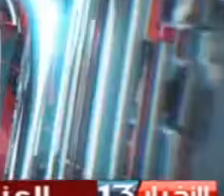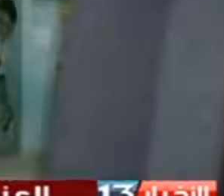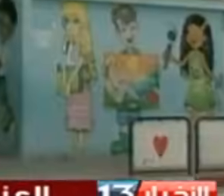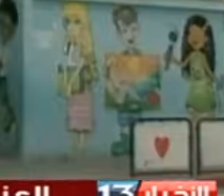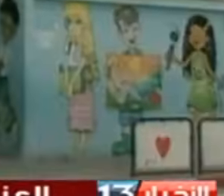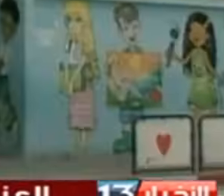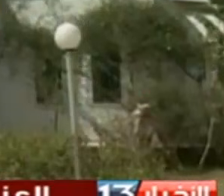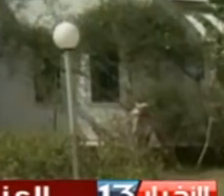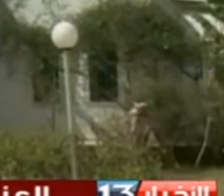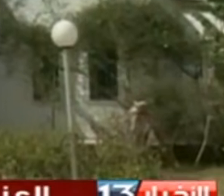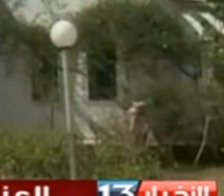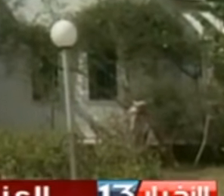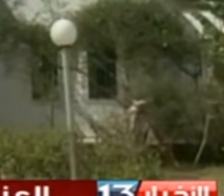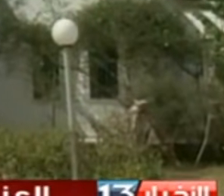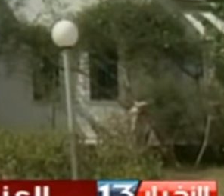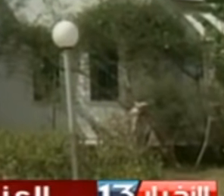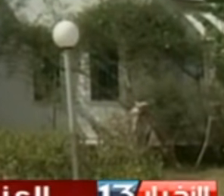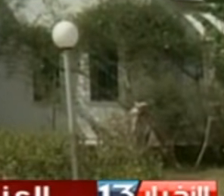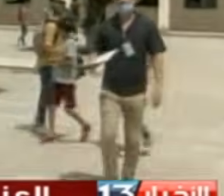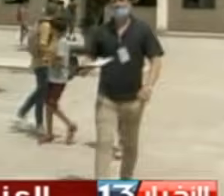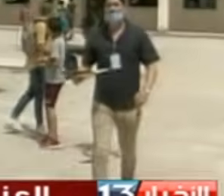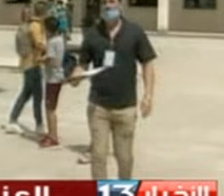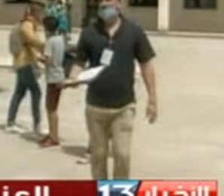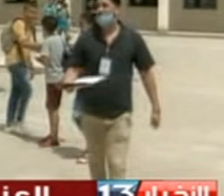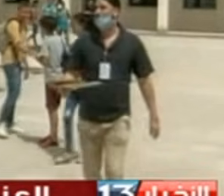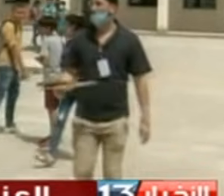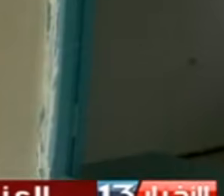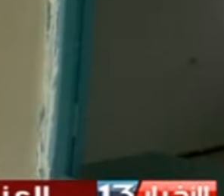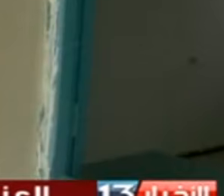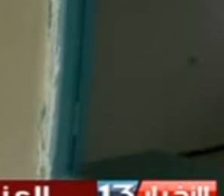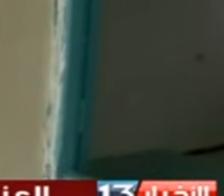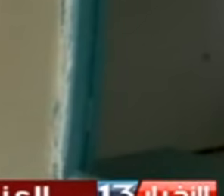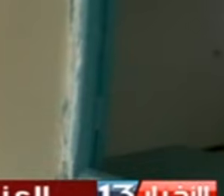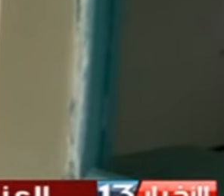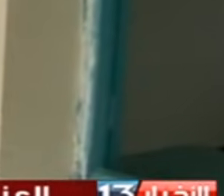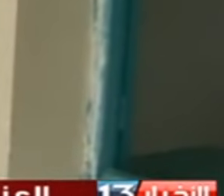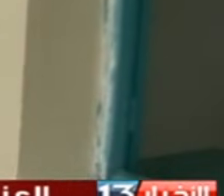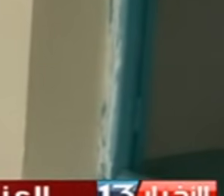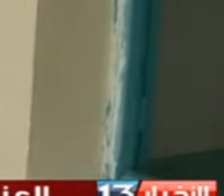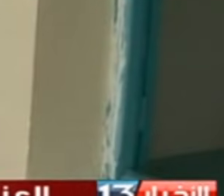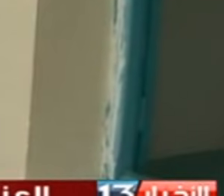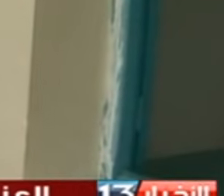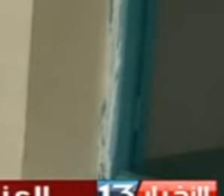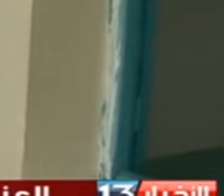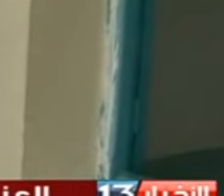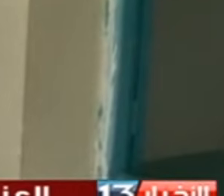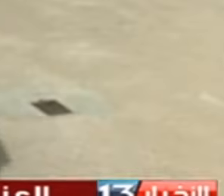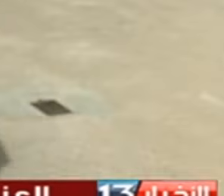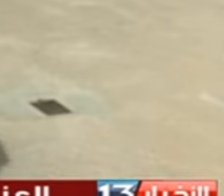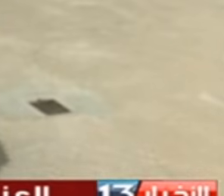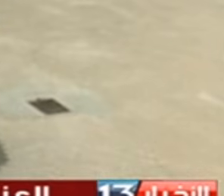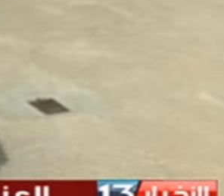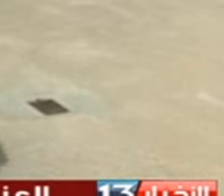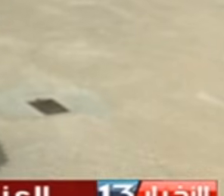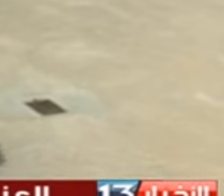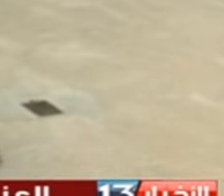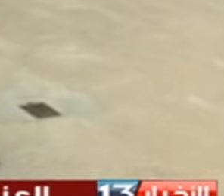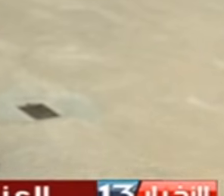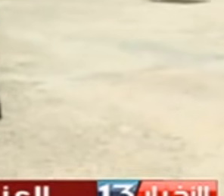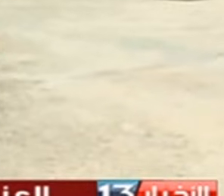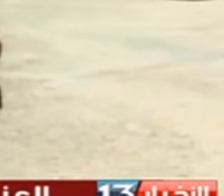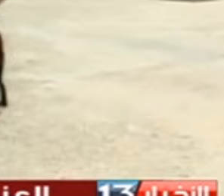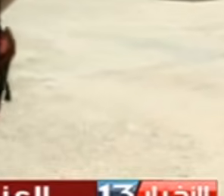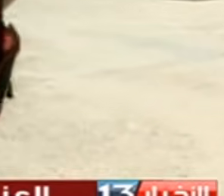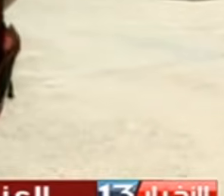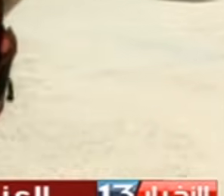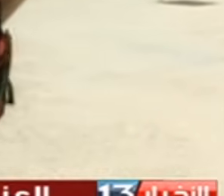مناظرة الدخول إلى المدارس الإعدادية النموذجية تدخل يومها الثاني، ووزارة التربية تفرد مصابا بطيف التوحد بقرار